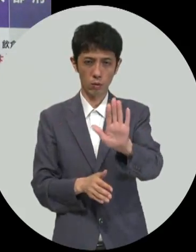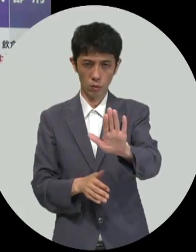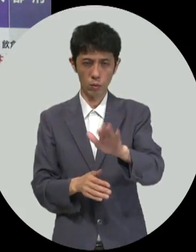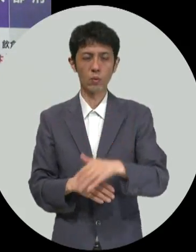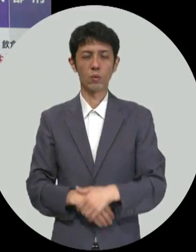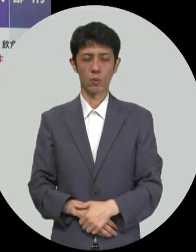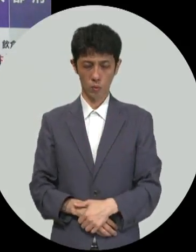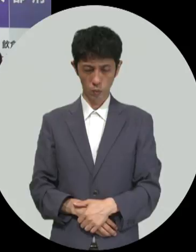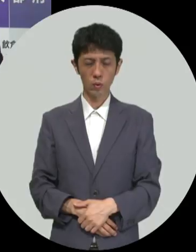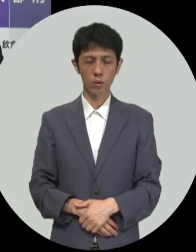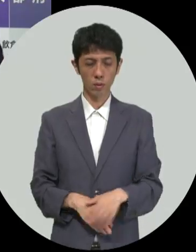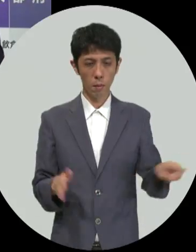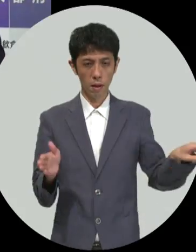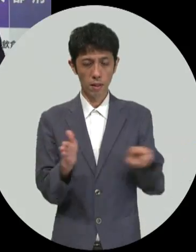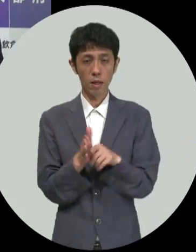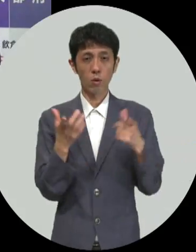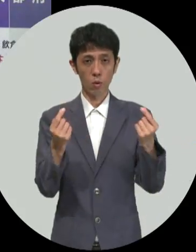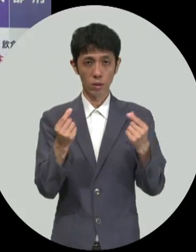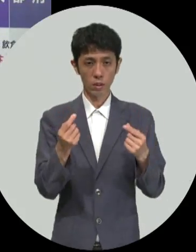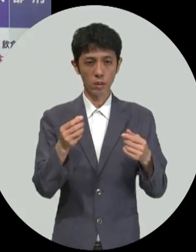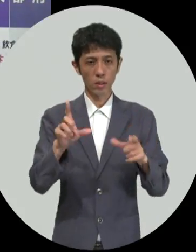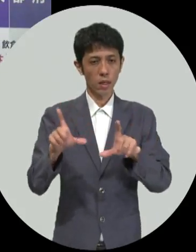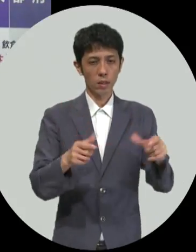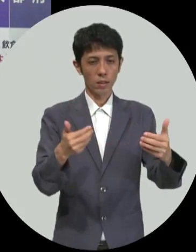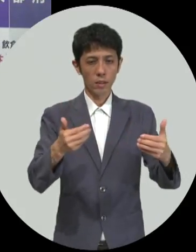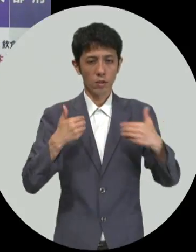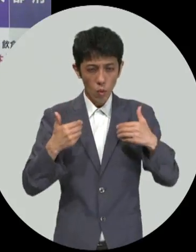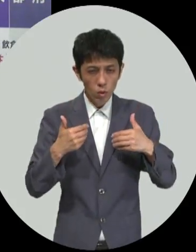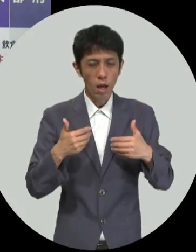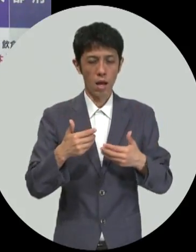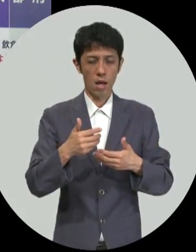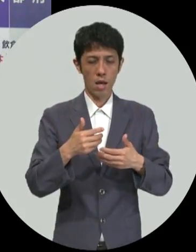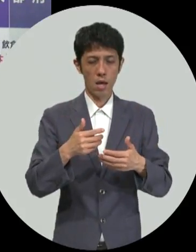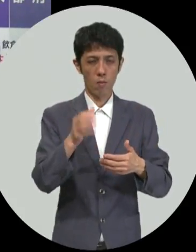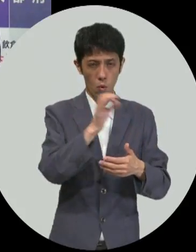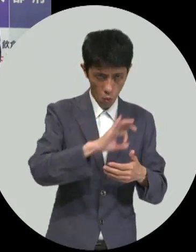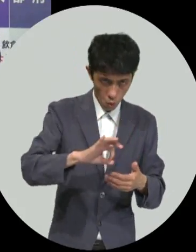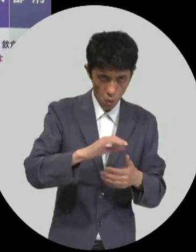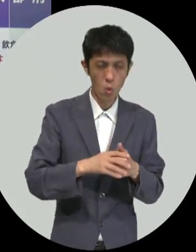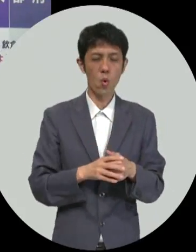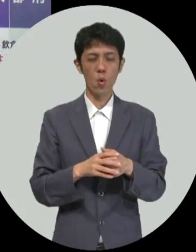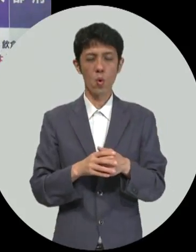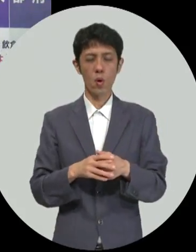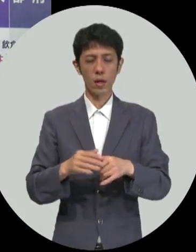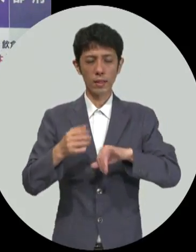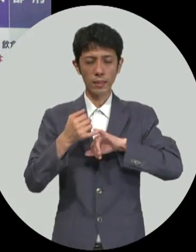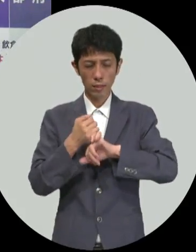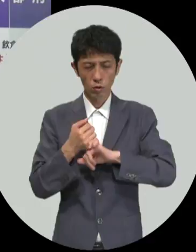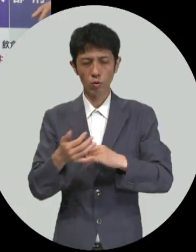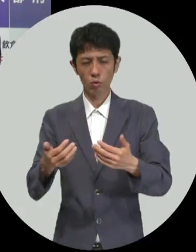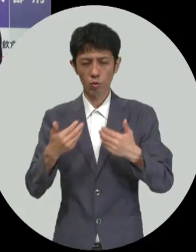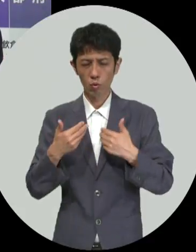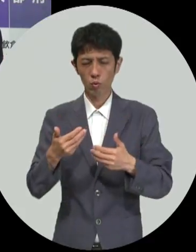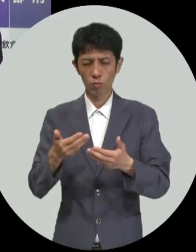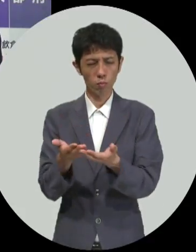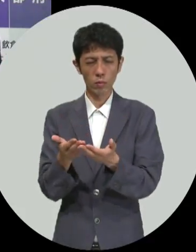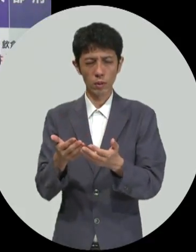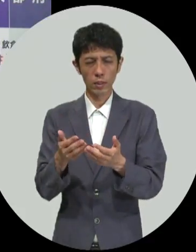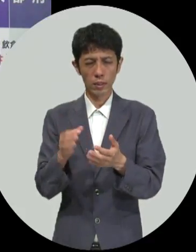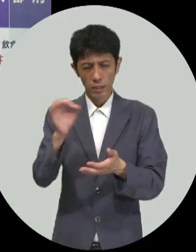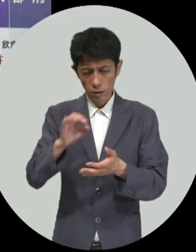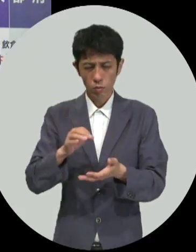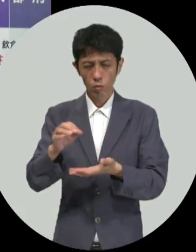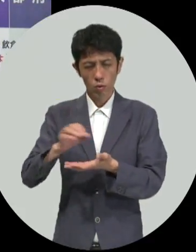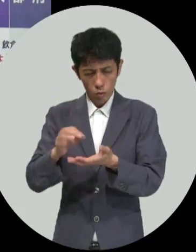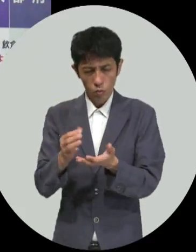お従来通り生活必需物資等の小売関係、生活必需サービスを含む営む店舗については除く